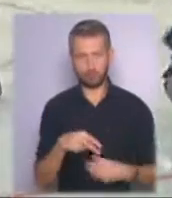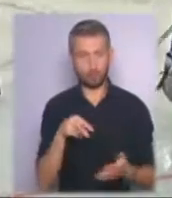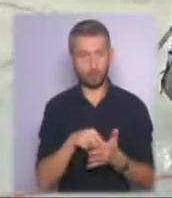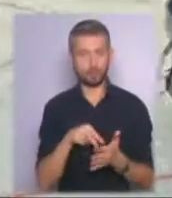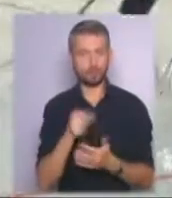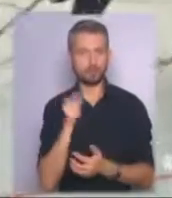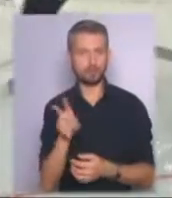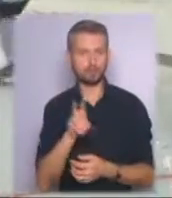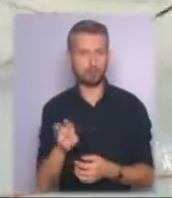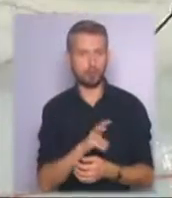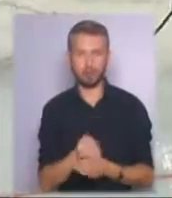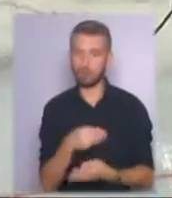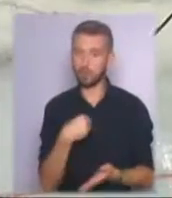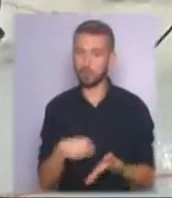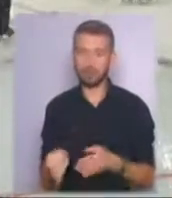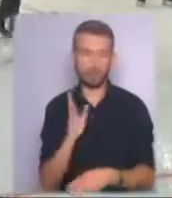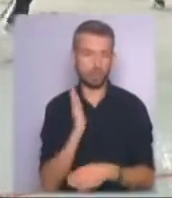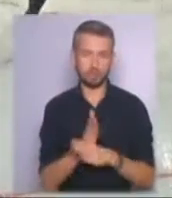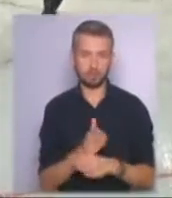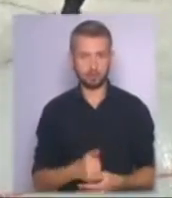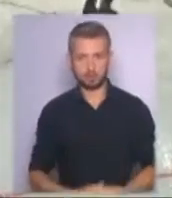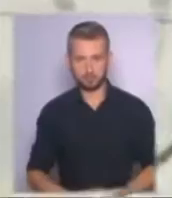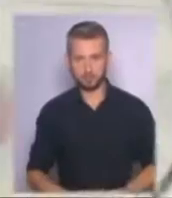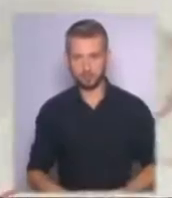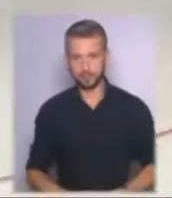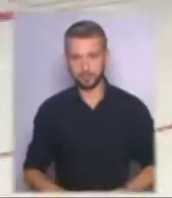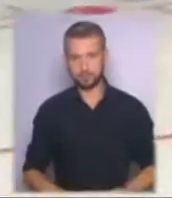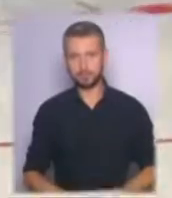часто є просто непідйомним навантаженням.